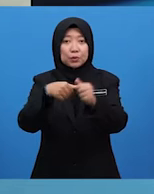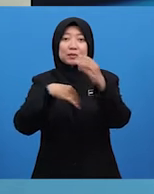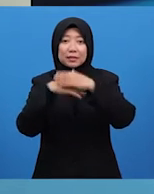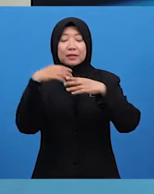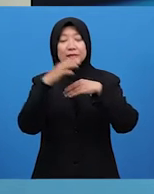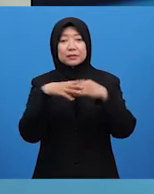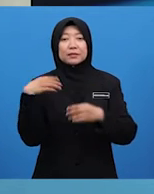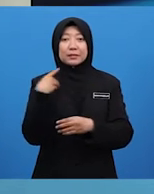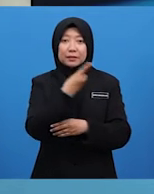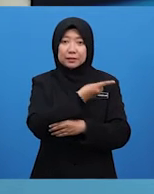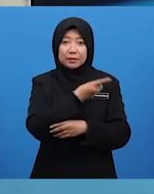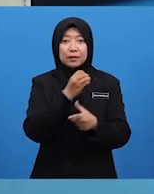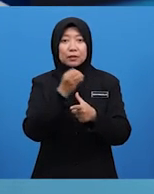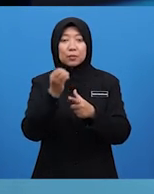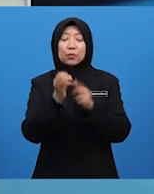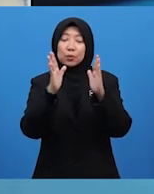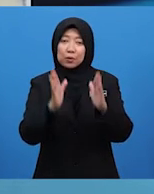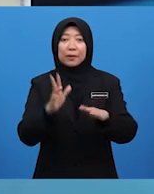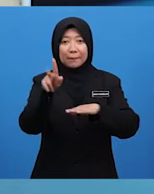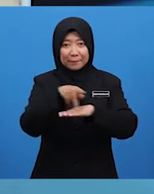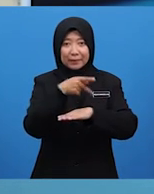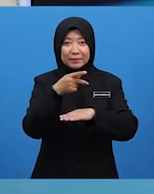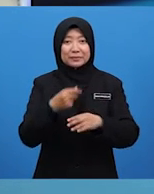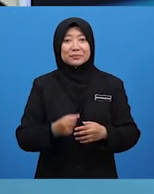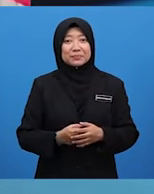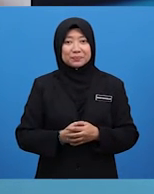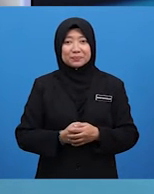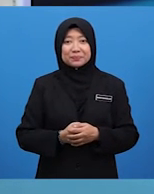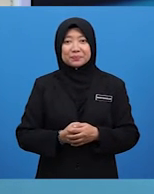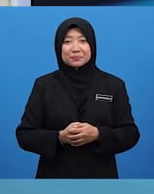keselesaan kita atau pemakai.